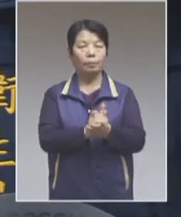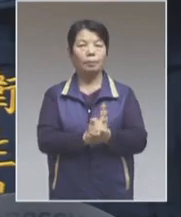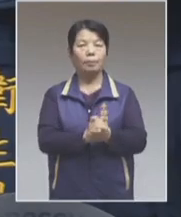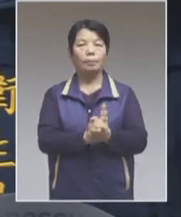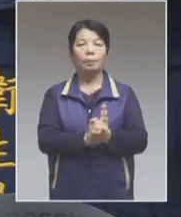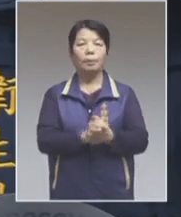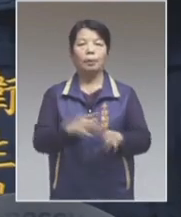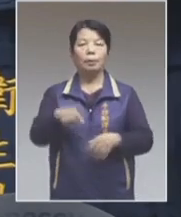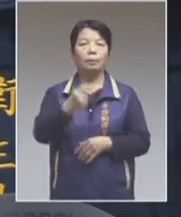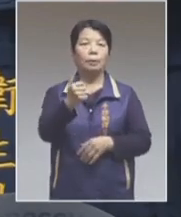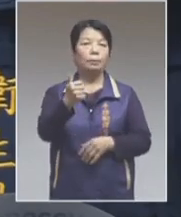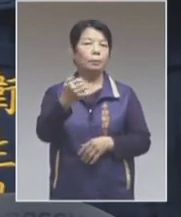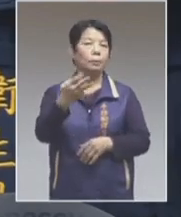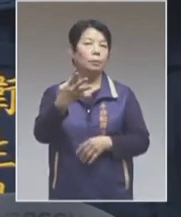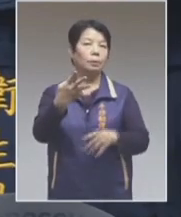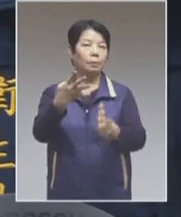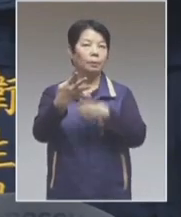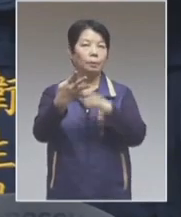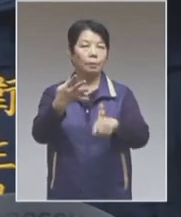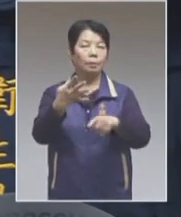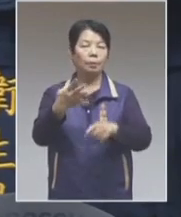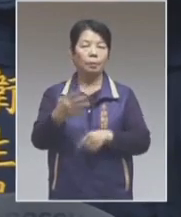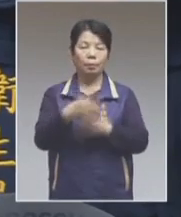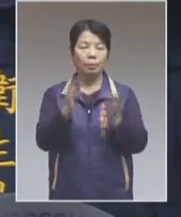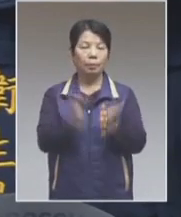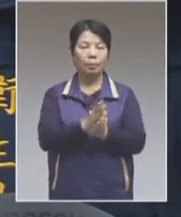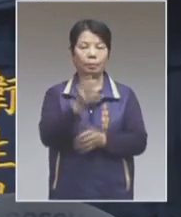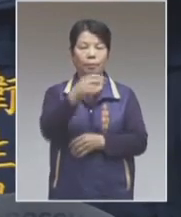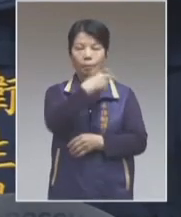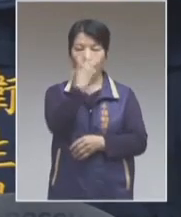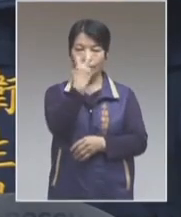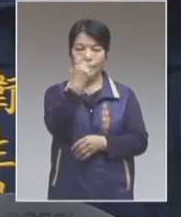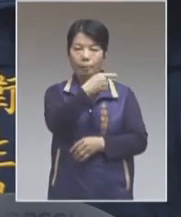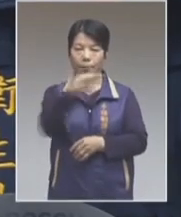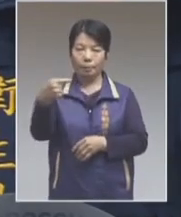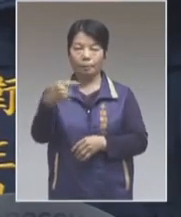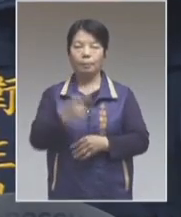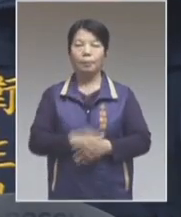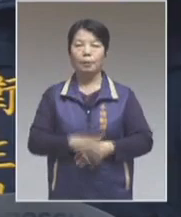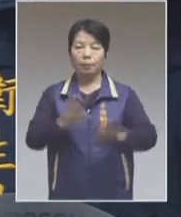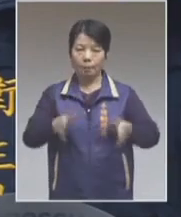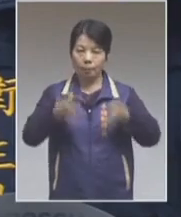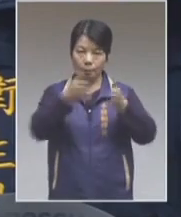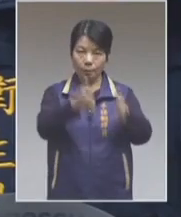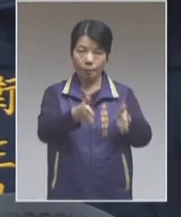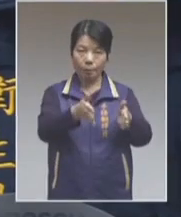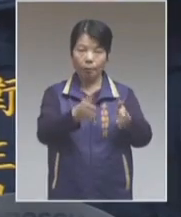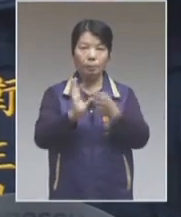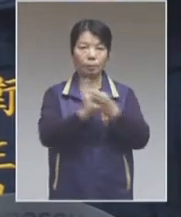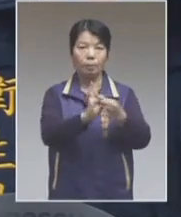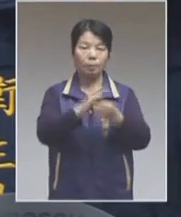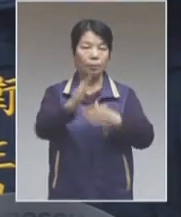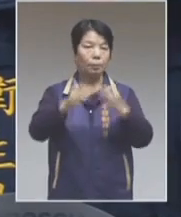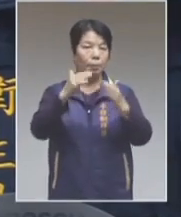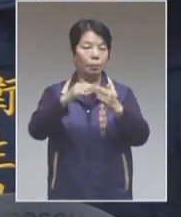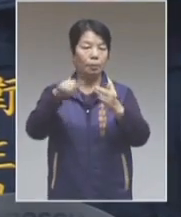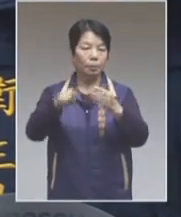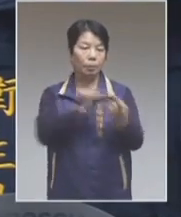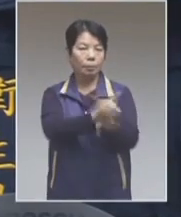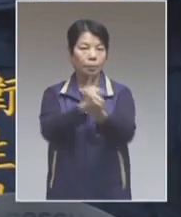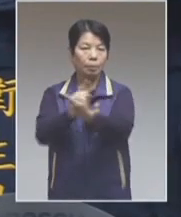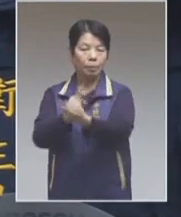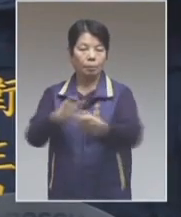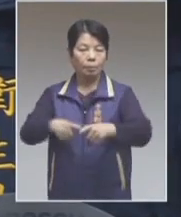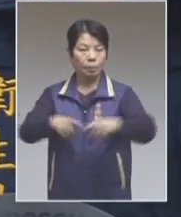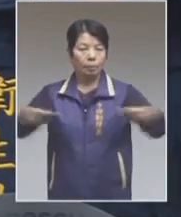连夜检验了154人，都是呈现阴性。那目前也针对相关在学校这一部分的接触者扩大